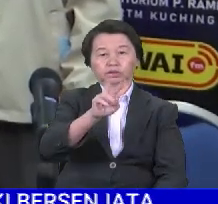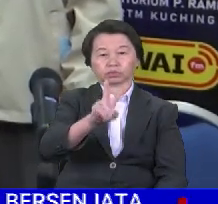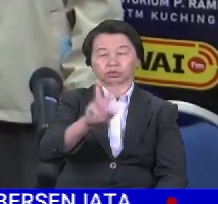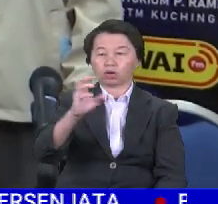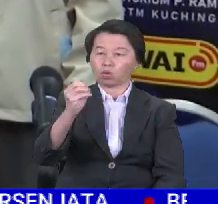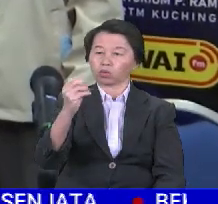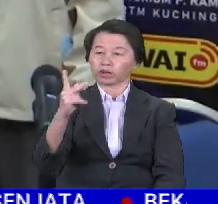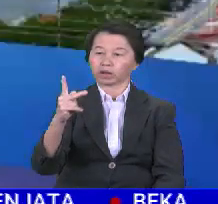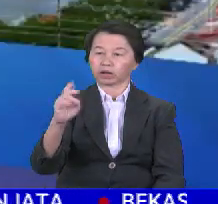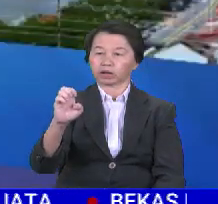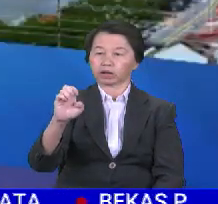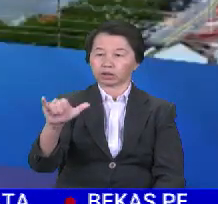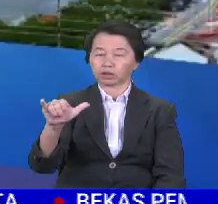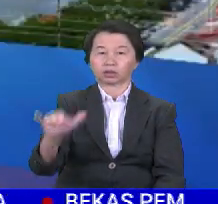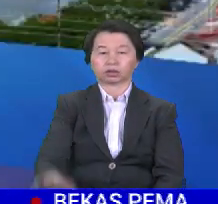OK.